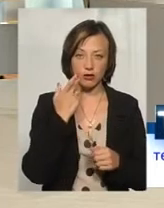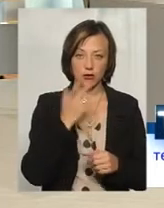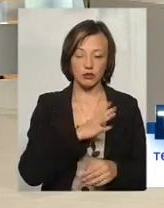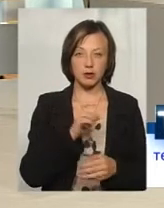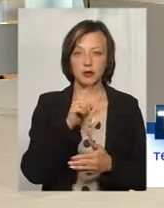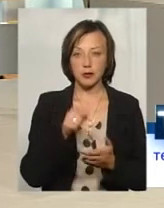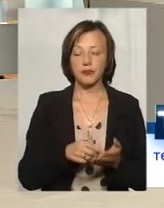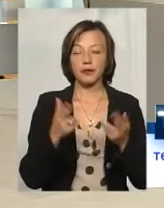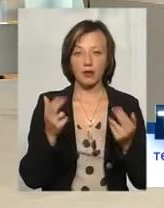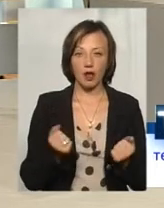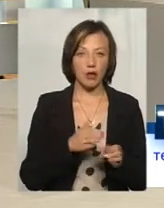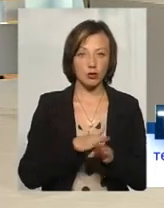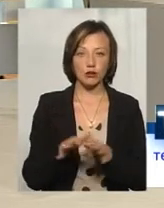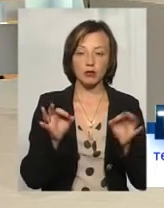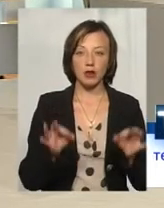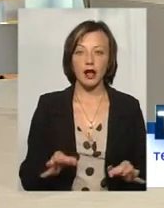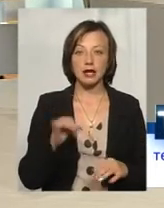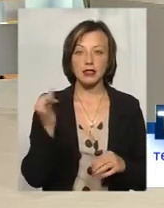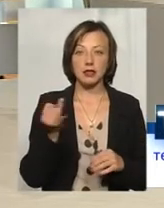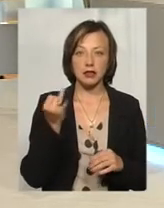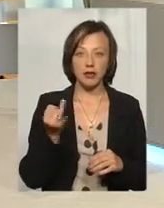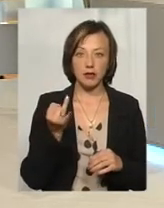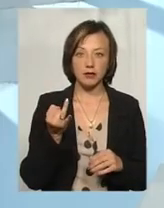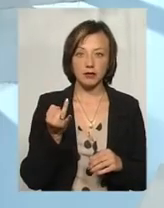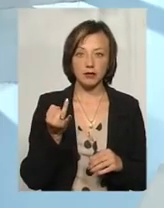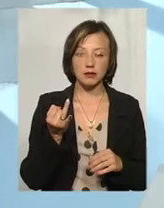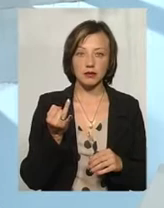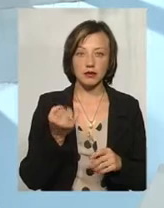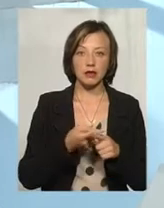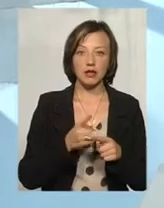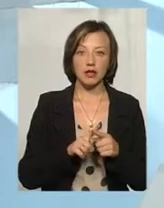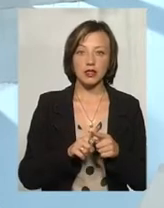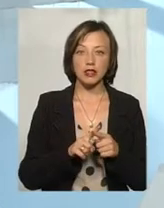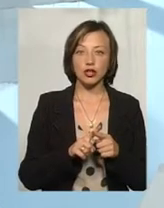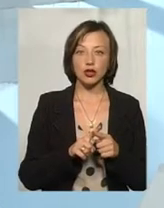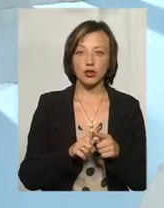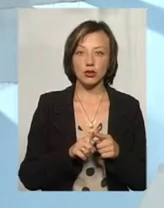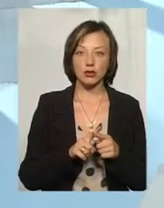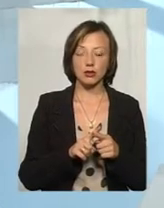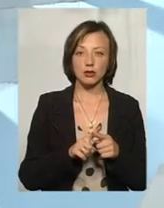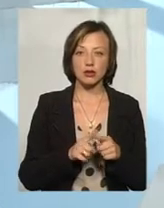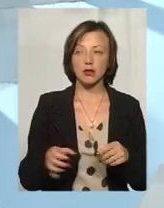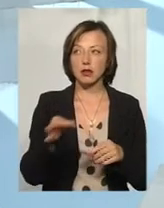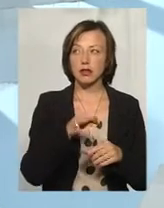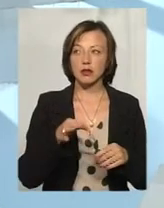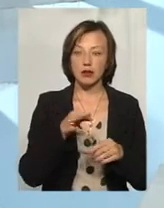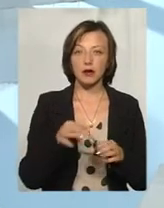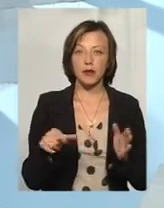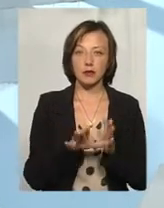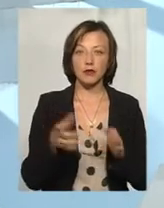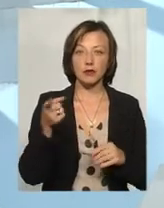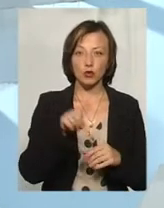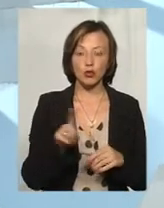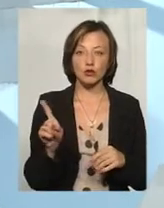стається. Абсолютно. І зацікавлені в даному випадку обленерго в тому,